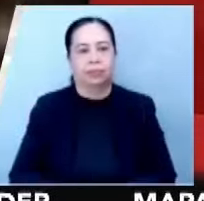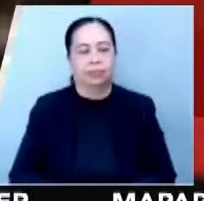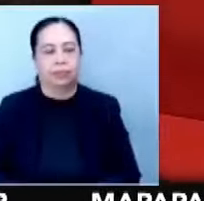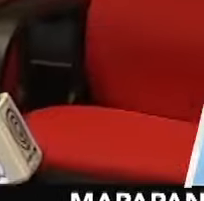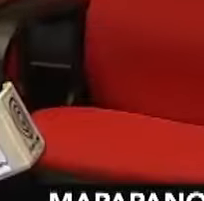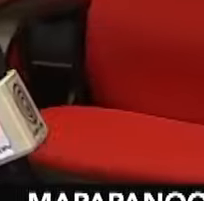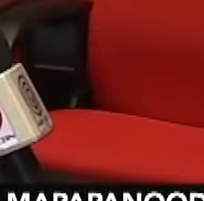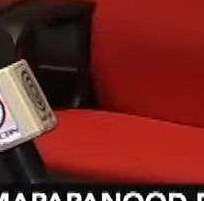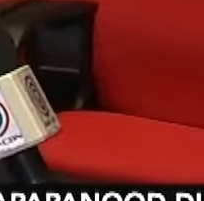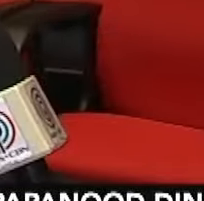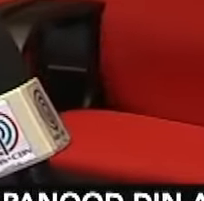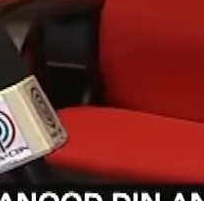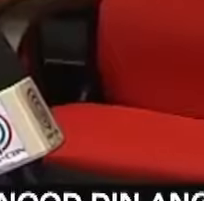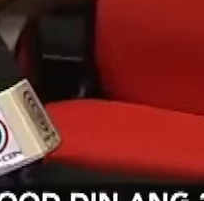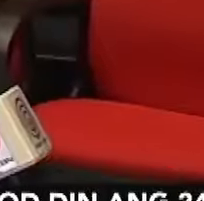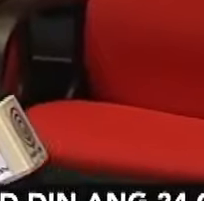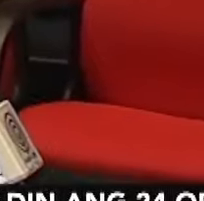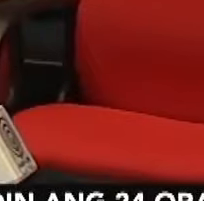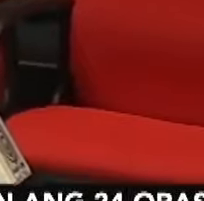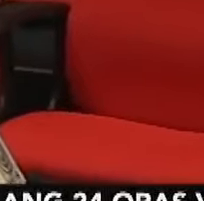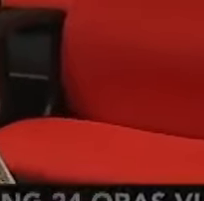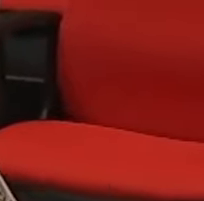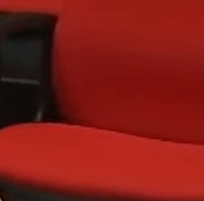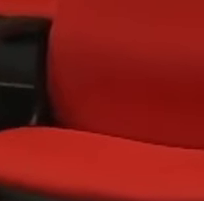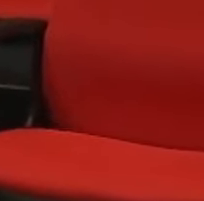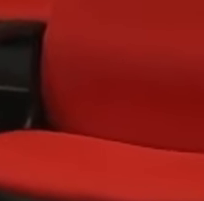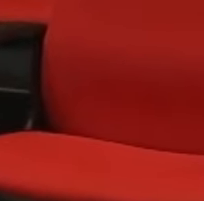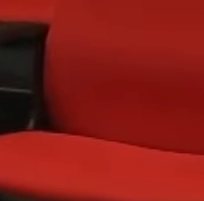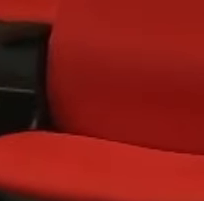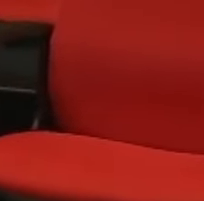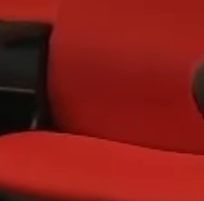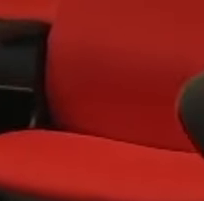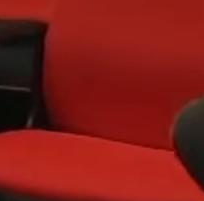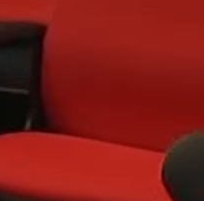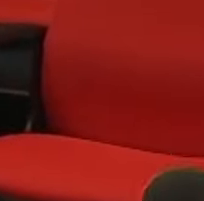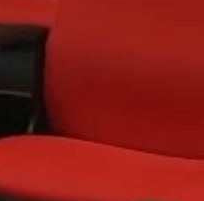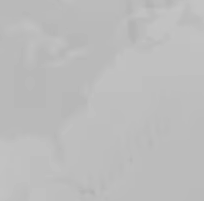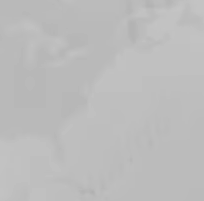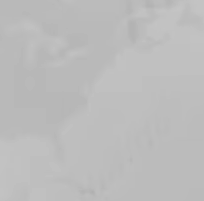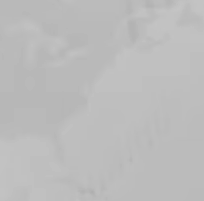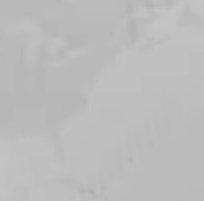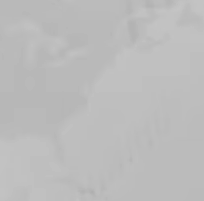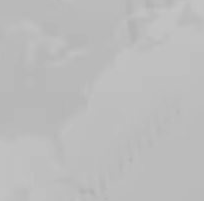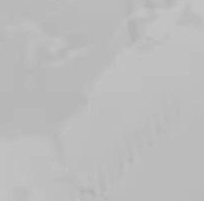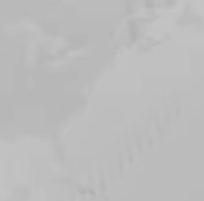News, Tina Panganiban Perez, nakatutok, 24 oras.